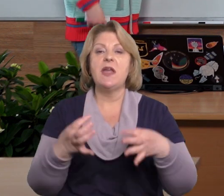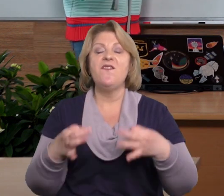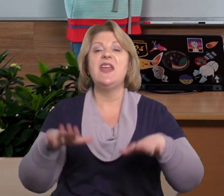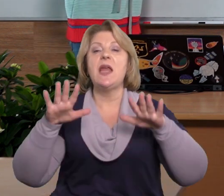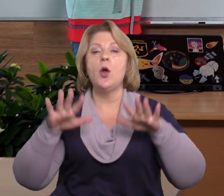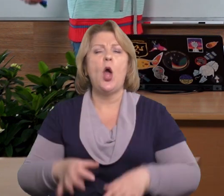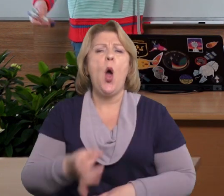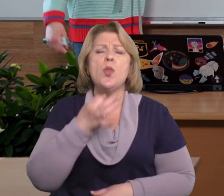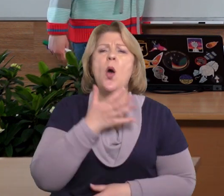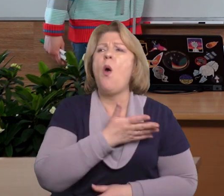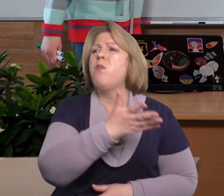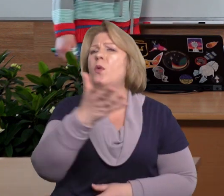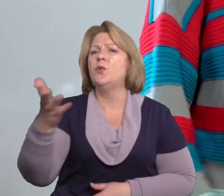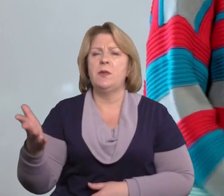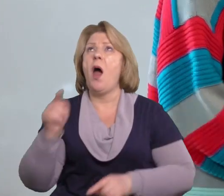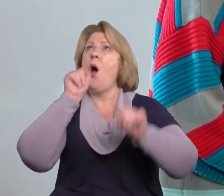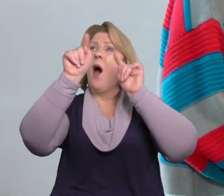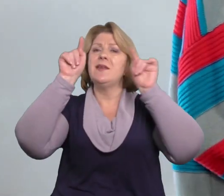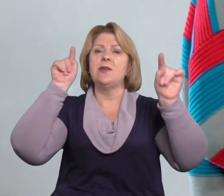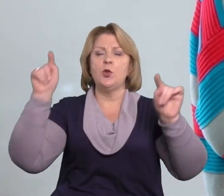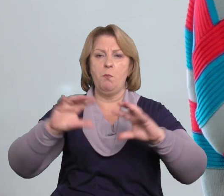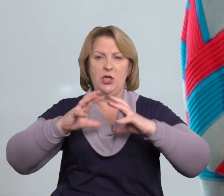падіння на будь-якому астрономічному тілі.